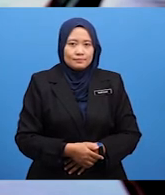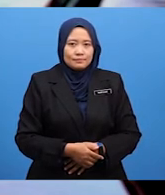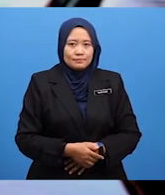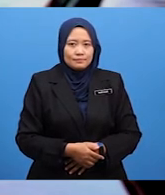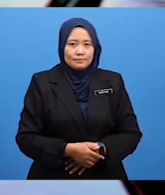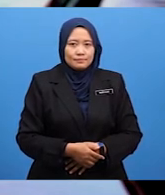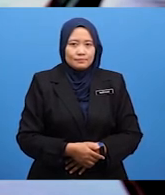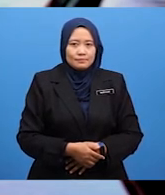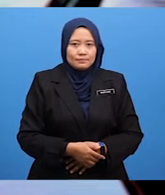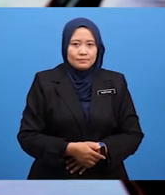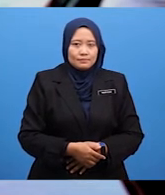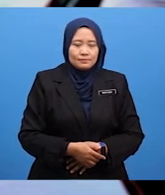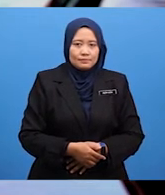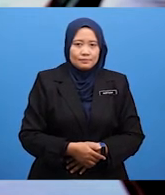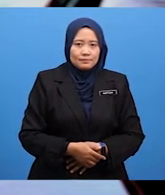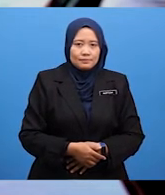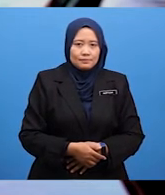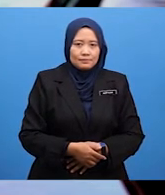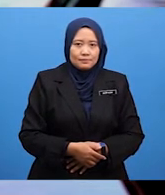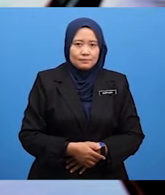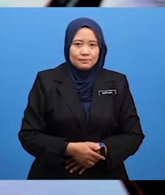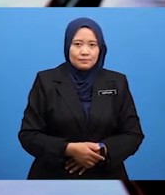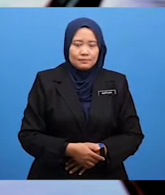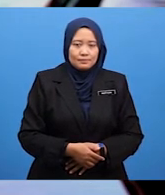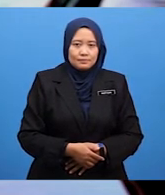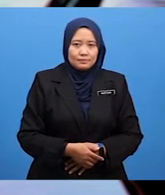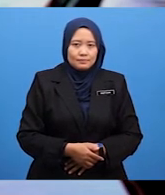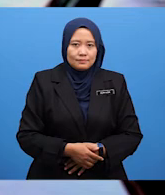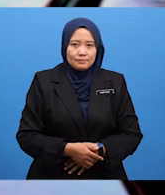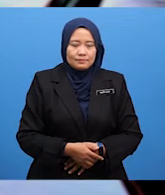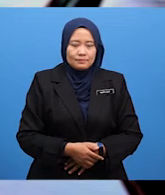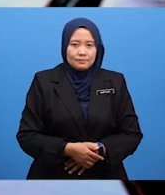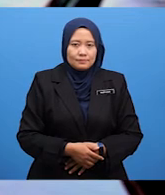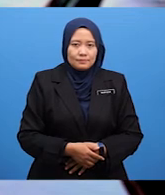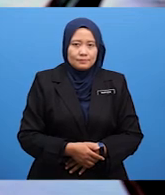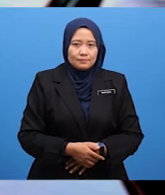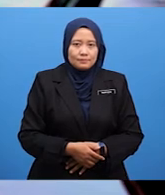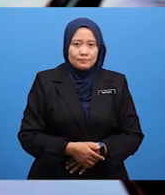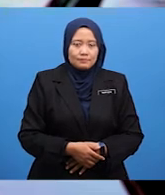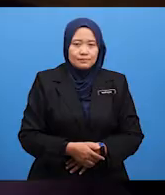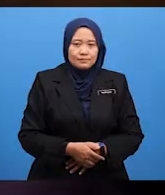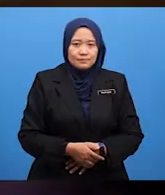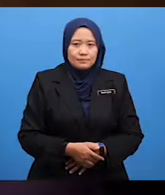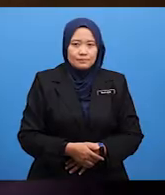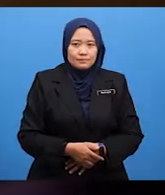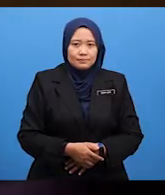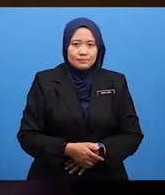akan dialihkan dan ditekan pada not D. Jadi daripada posisi pertama kepada posisi kedua.